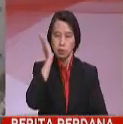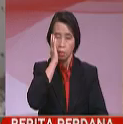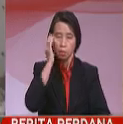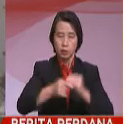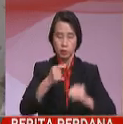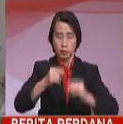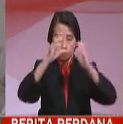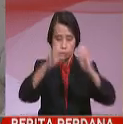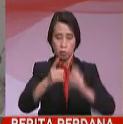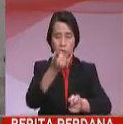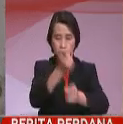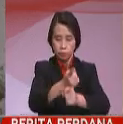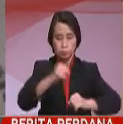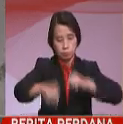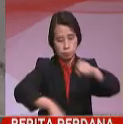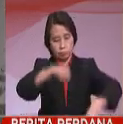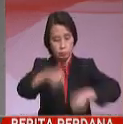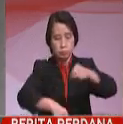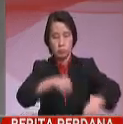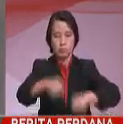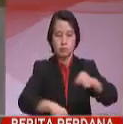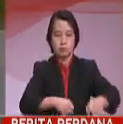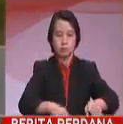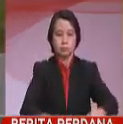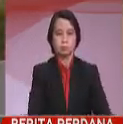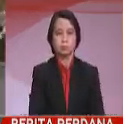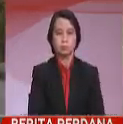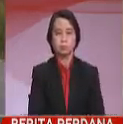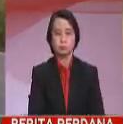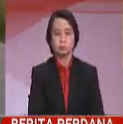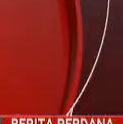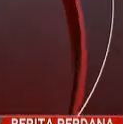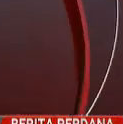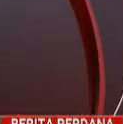tentang cara-cara berbasikal yang betul.